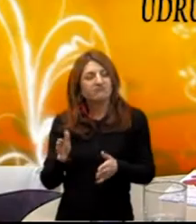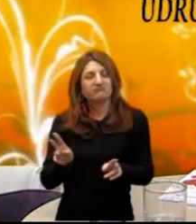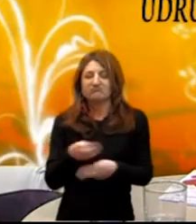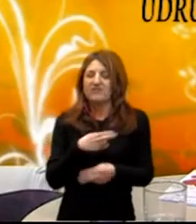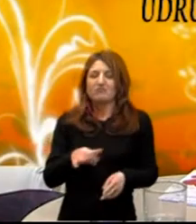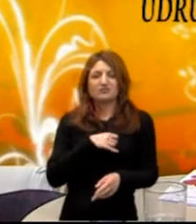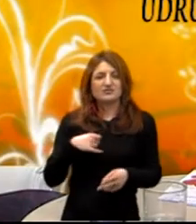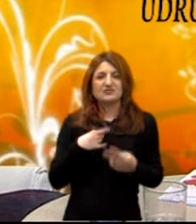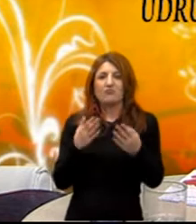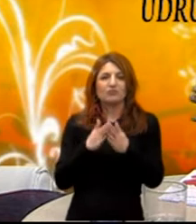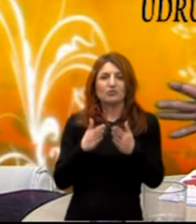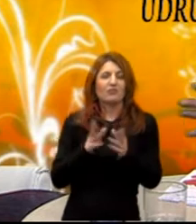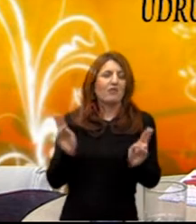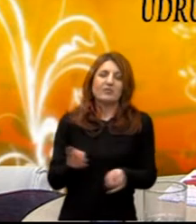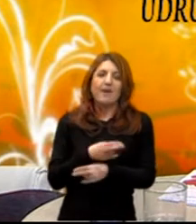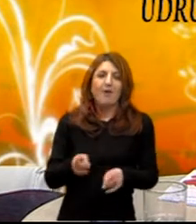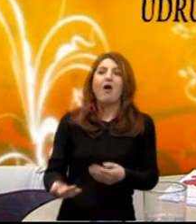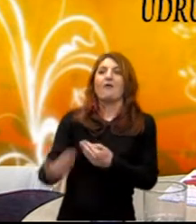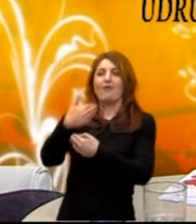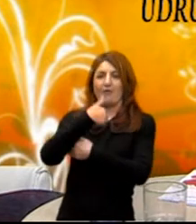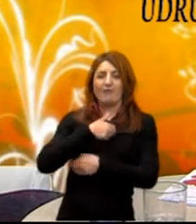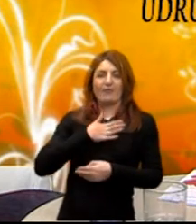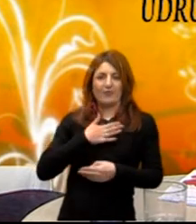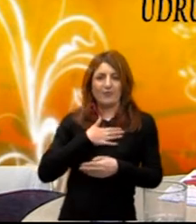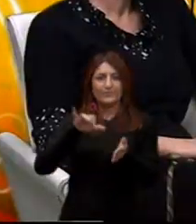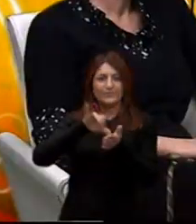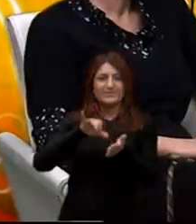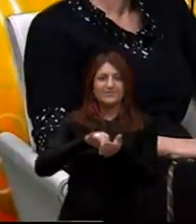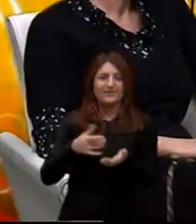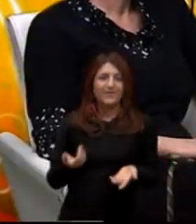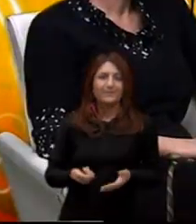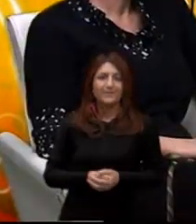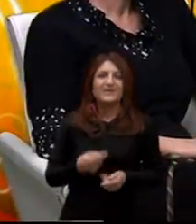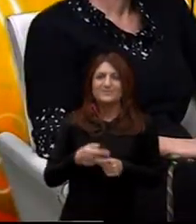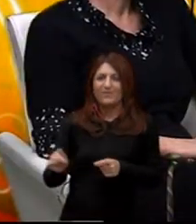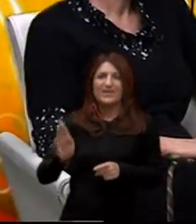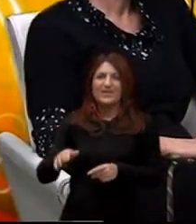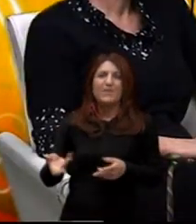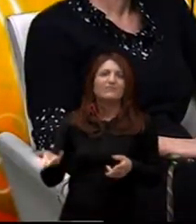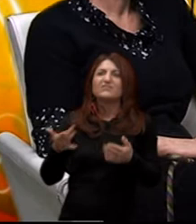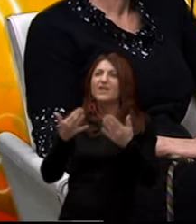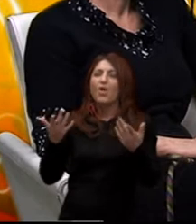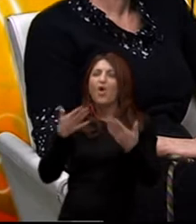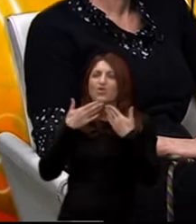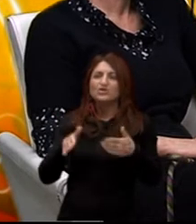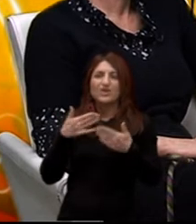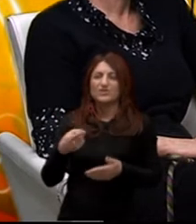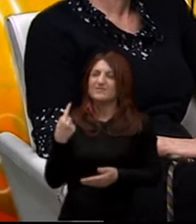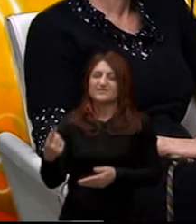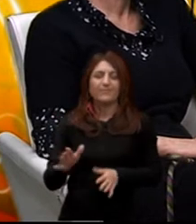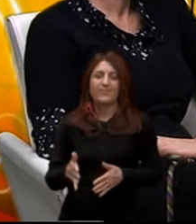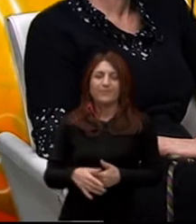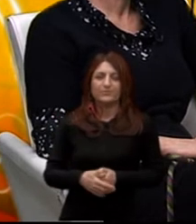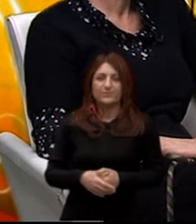spremni za samostalno život. Tako je, obzirom na svoja višestruka oštećenja. Ja bih se još možda vratio u onu priču jer